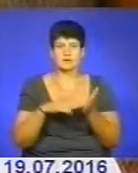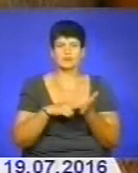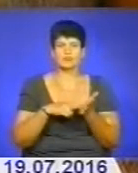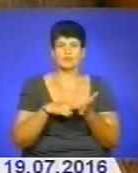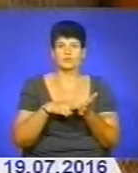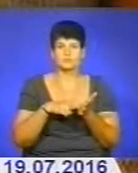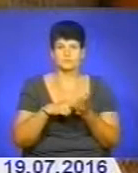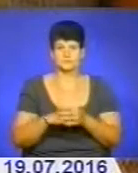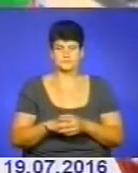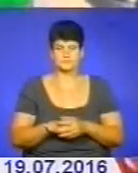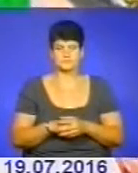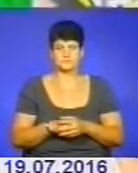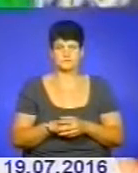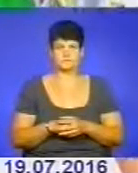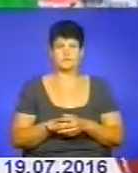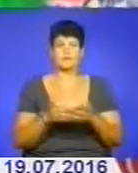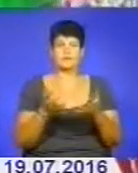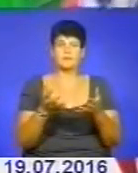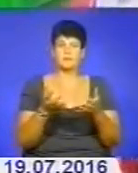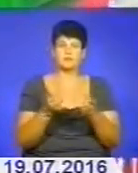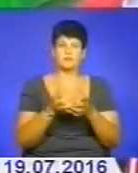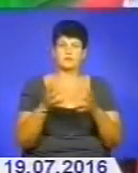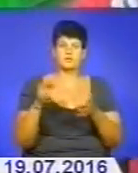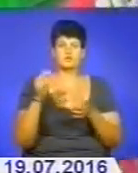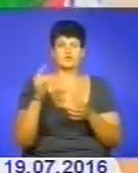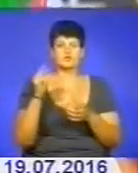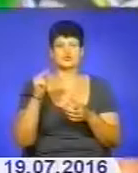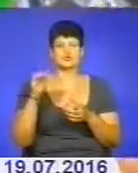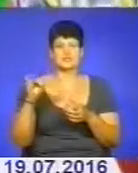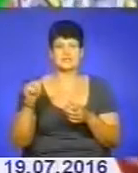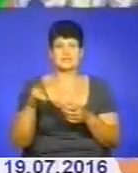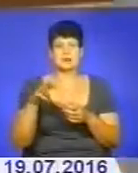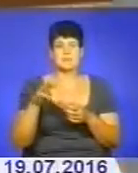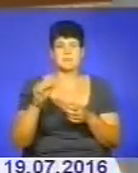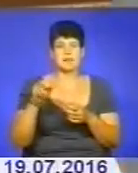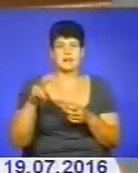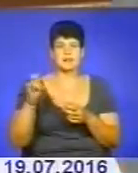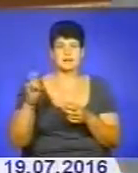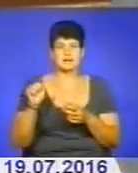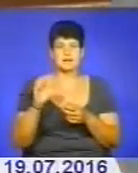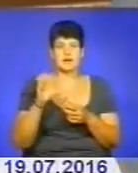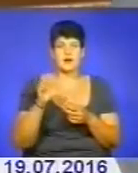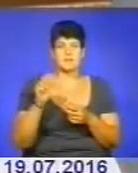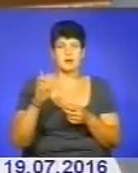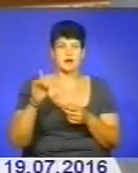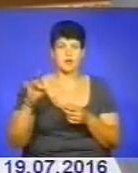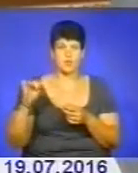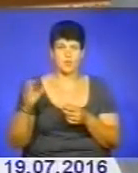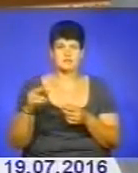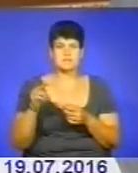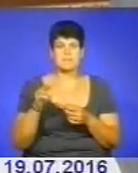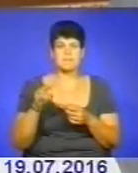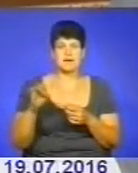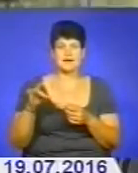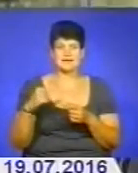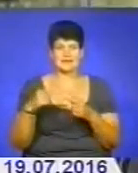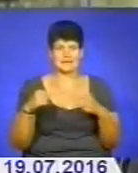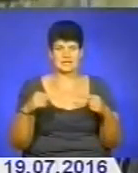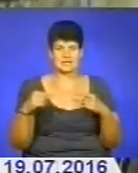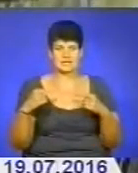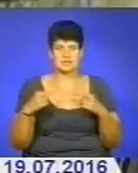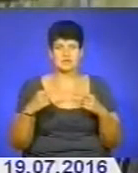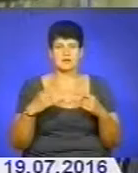вдалося поспілкуватися з покупцями, які бажали б придбати чи то диню, чи кавун. Не на камеру тернополяни зізнаються,